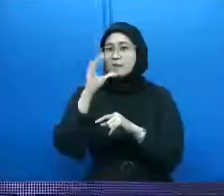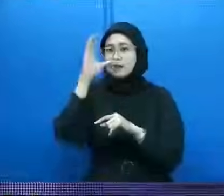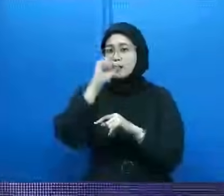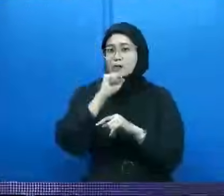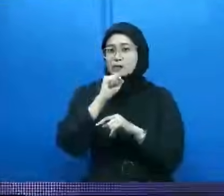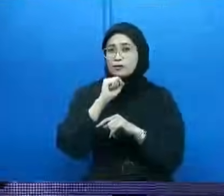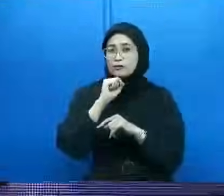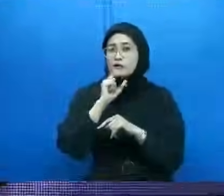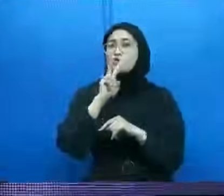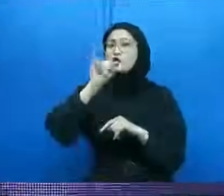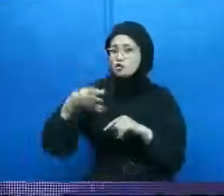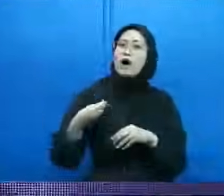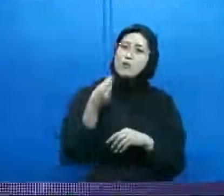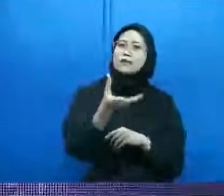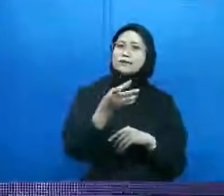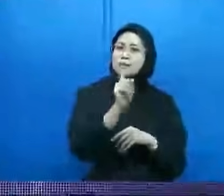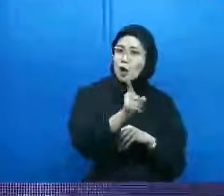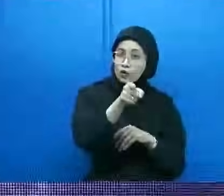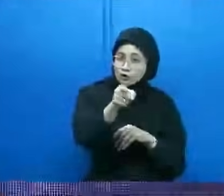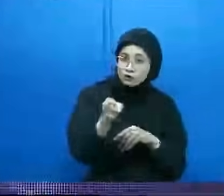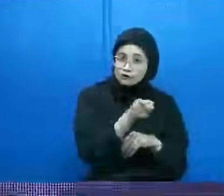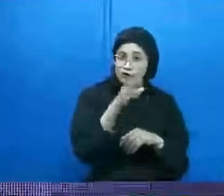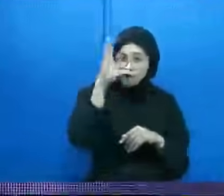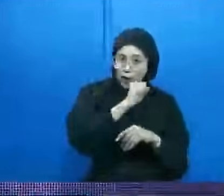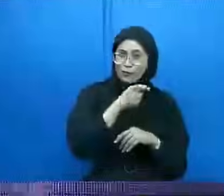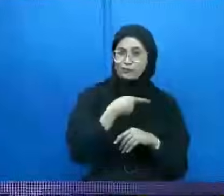2 juta. 3 juta.